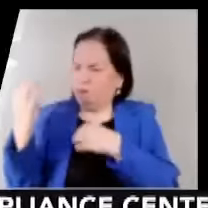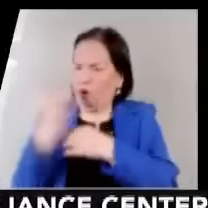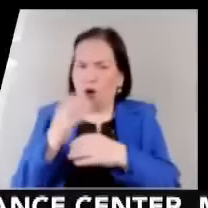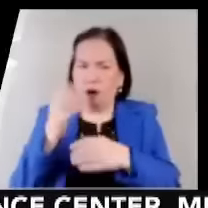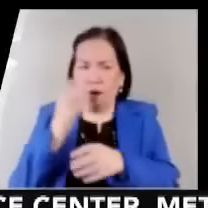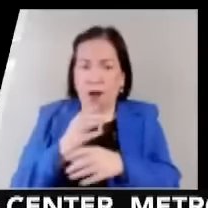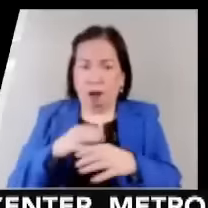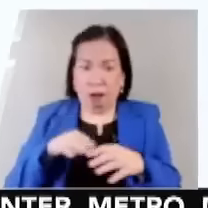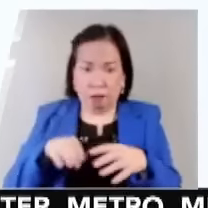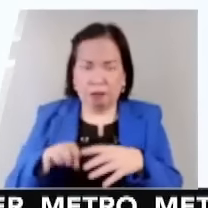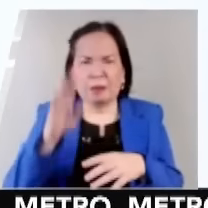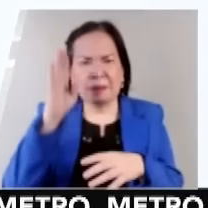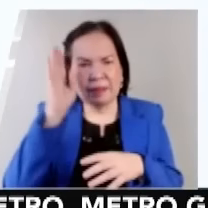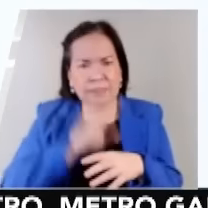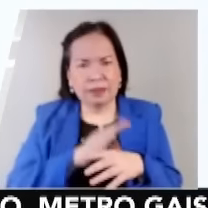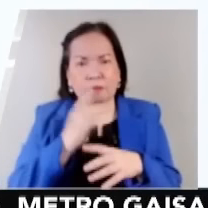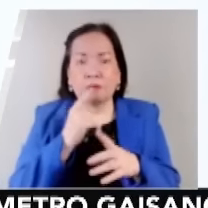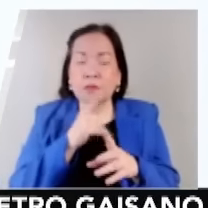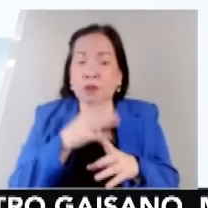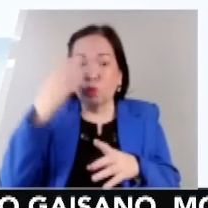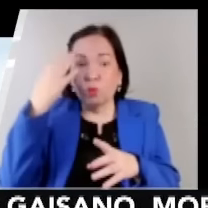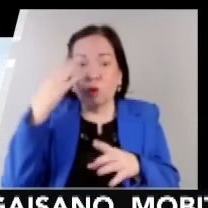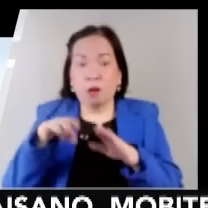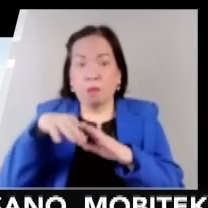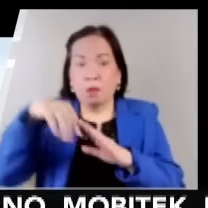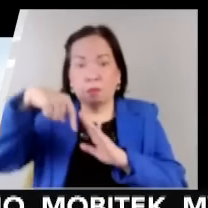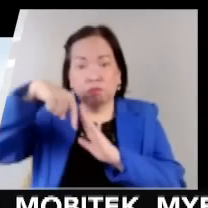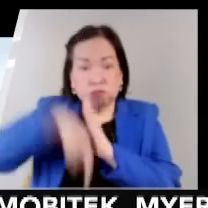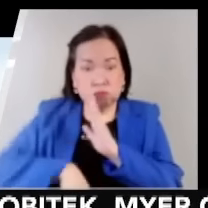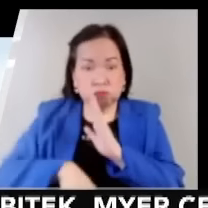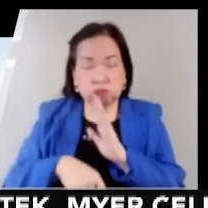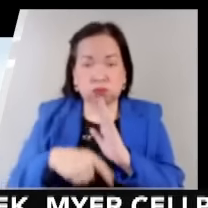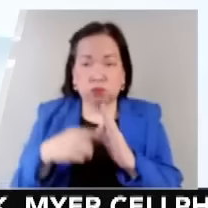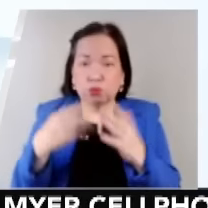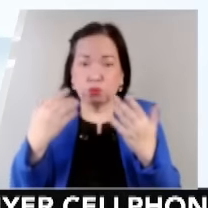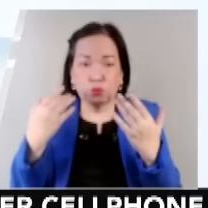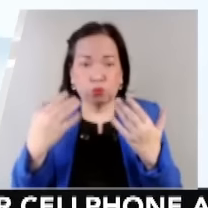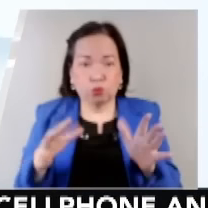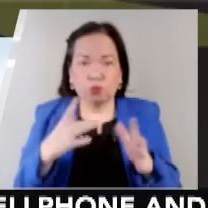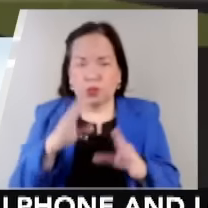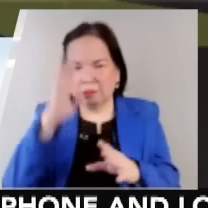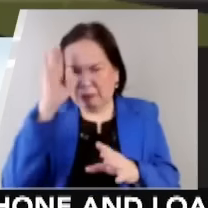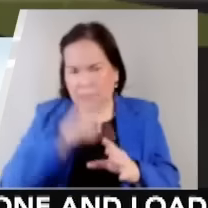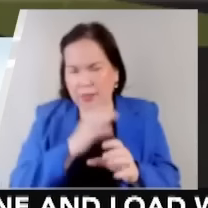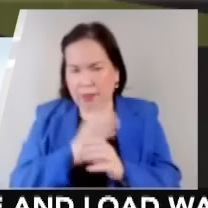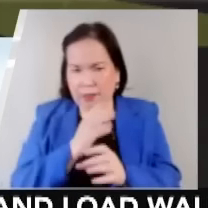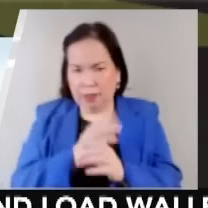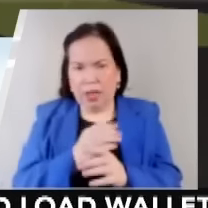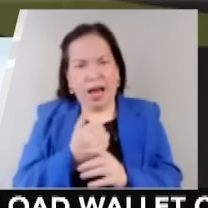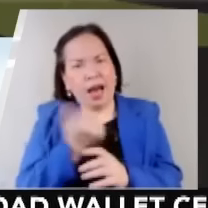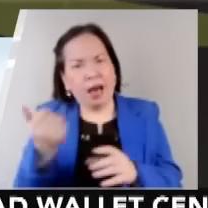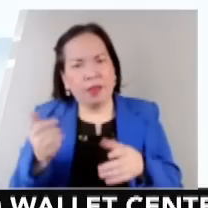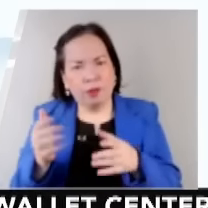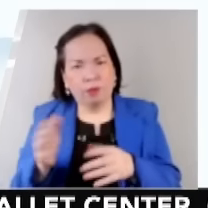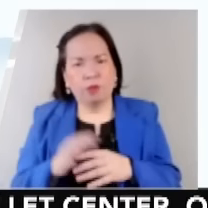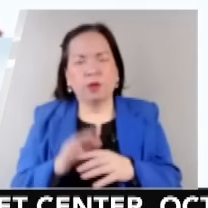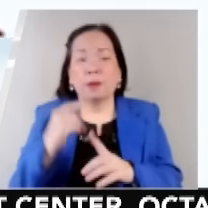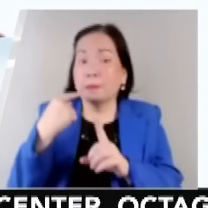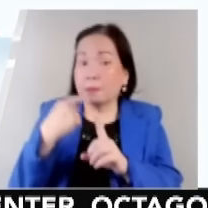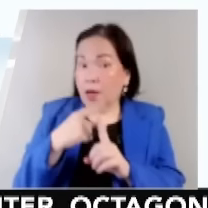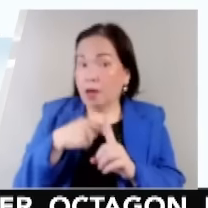mamaya malalim pala yon hindi mo alam kung ano yung nasa sa ilalim It Might damage your vehicle find another room magalan lang din ang takbo ng sasakyan Pag